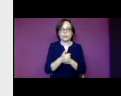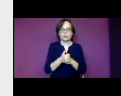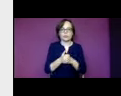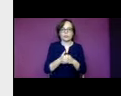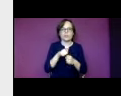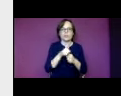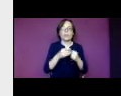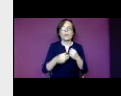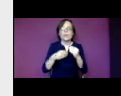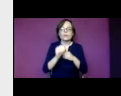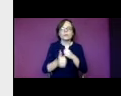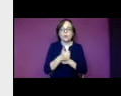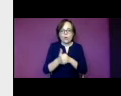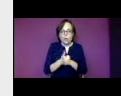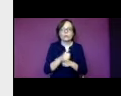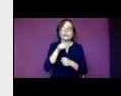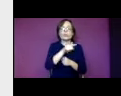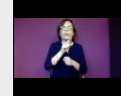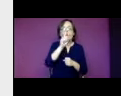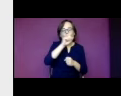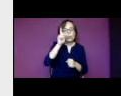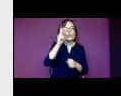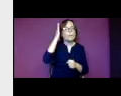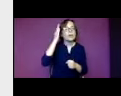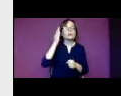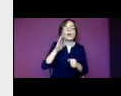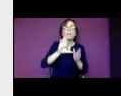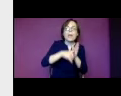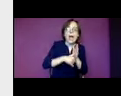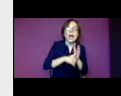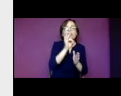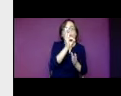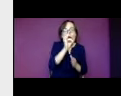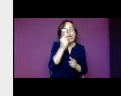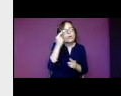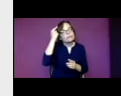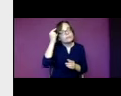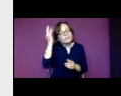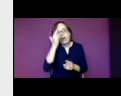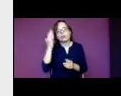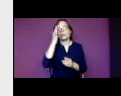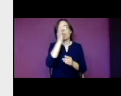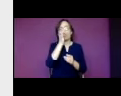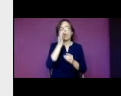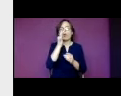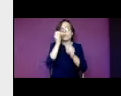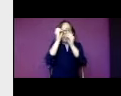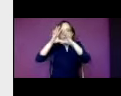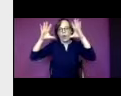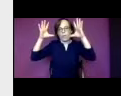na odpoczywanie w krajobrazie, na powrót do jakiegoś połączenia i harmonii z